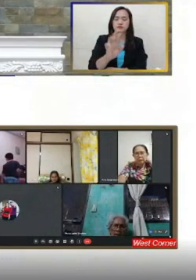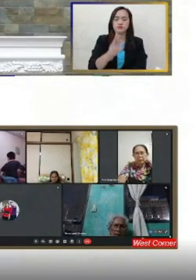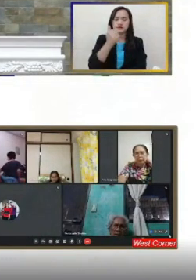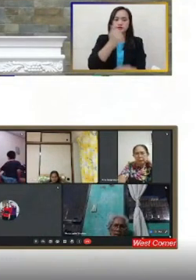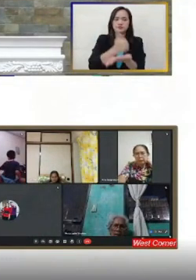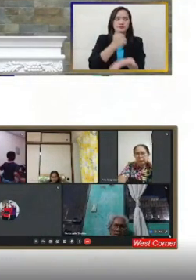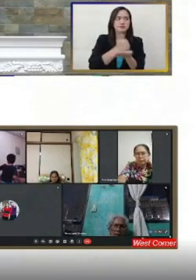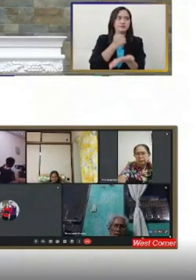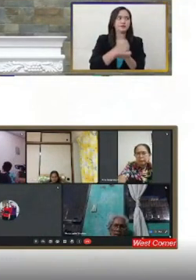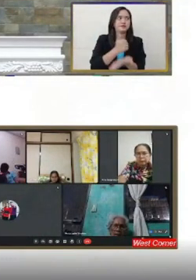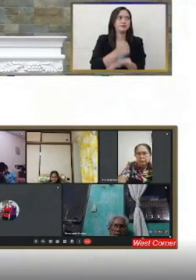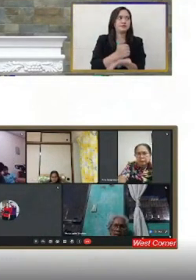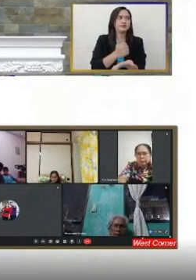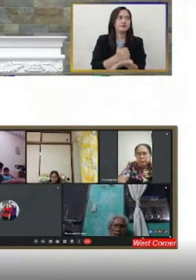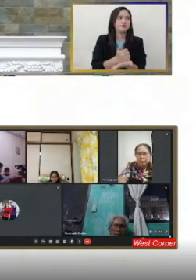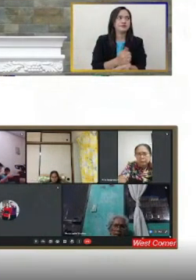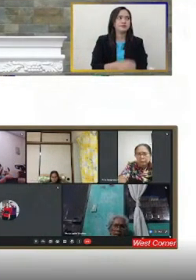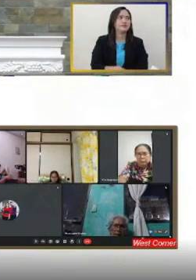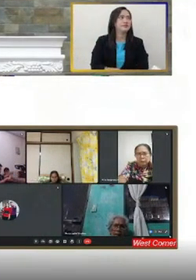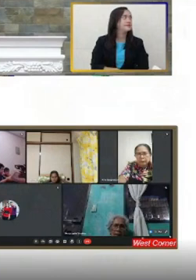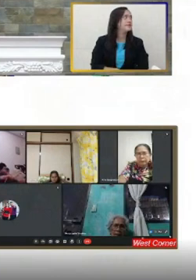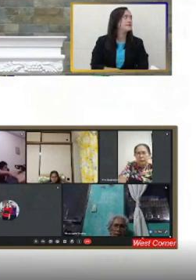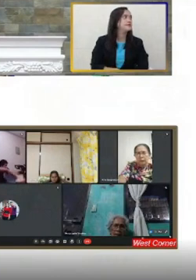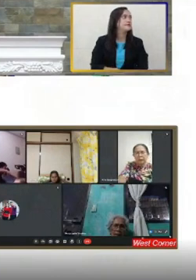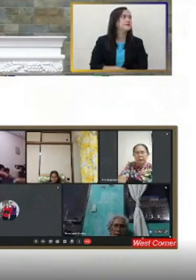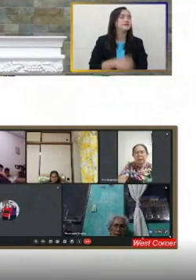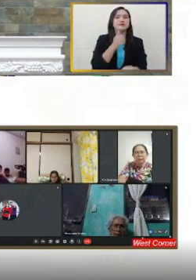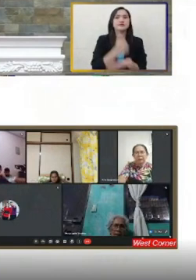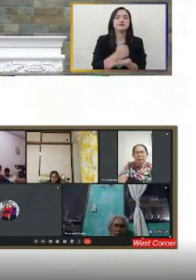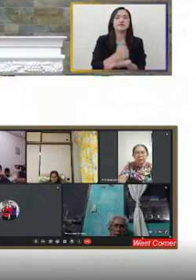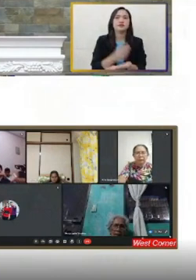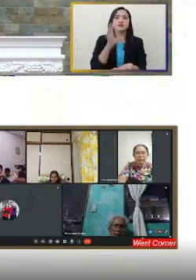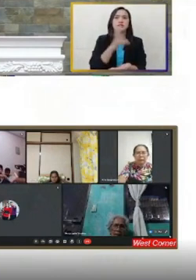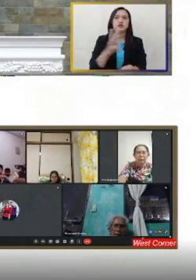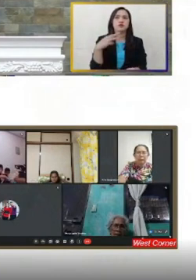Amen. Amen. Amen. Thank you po. Thank you po. Amen. We're glad to have you again